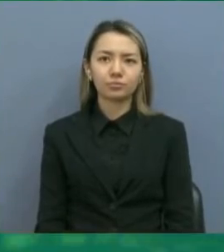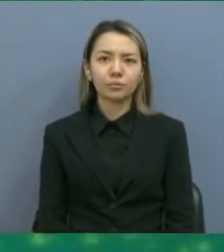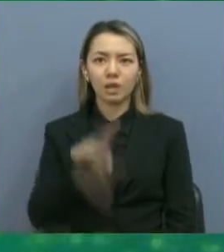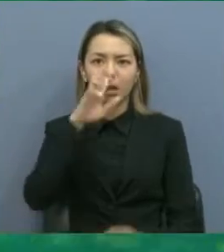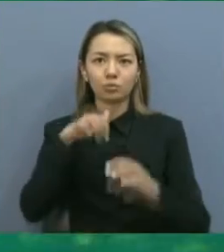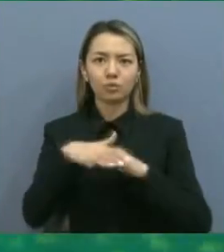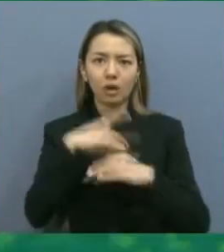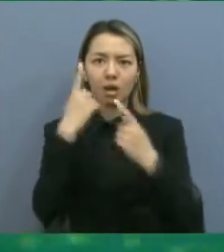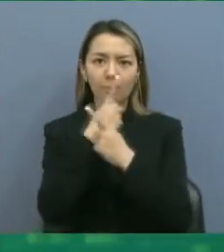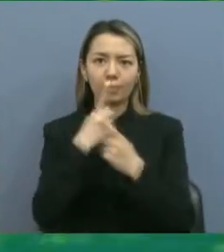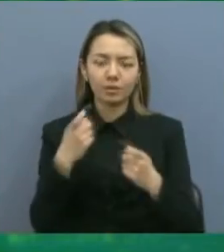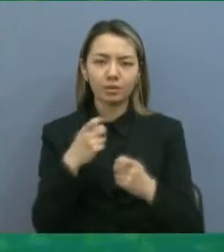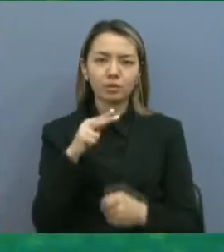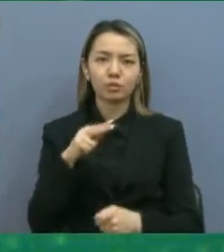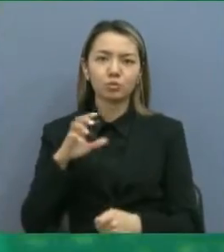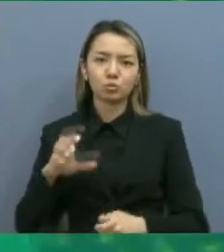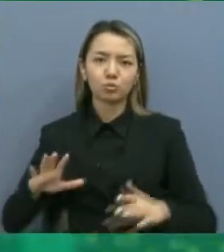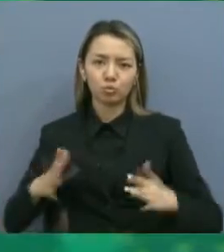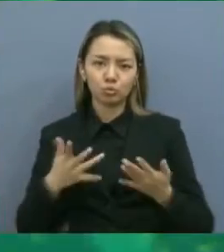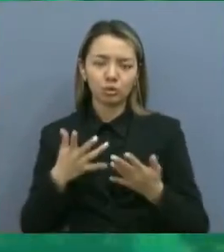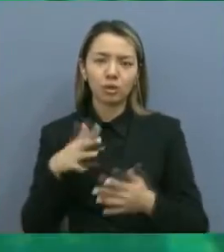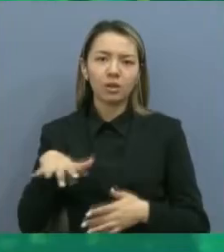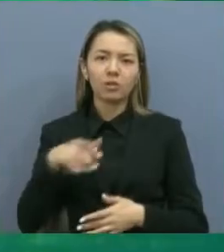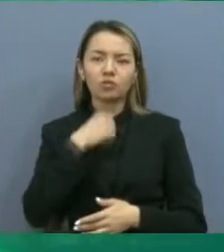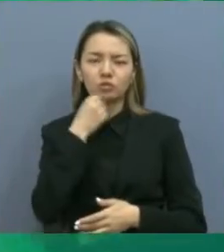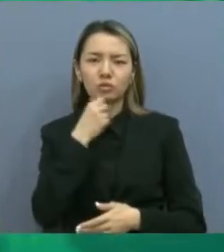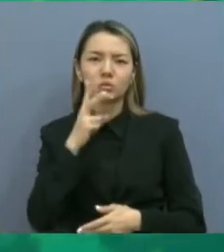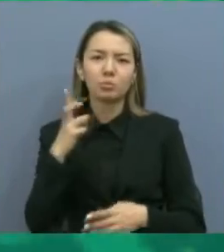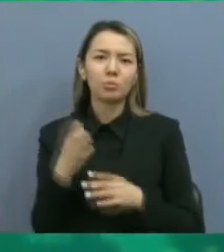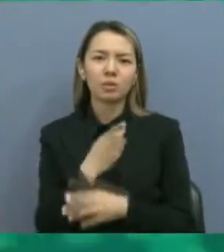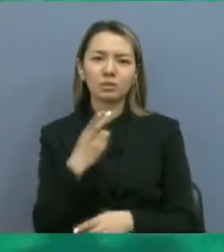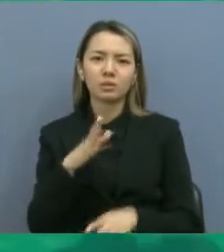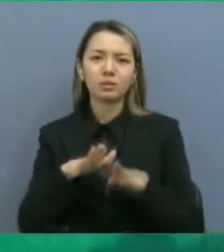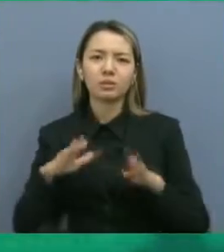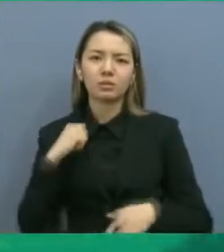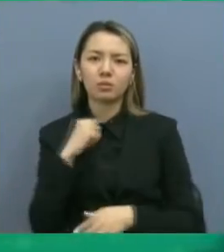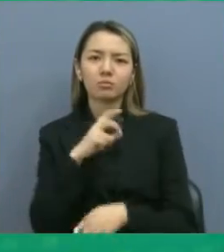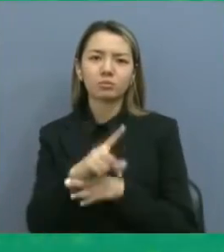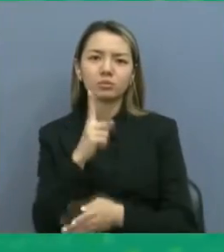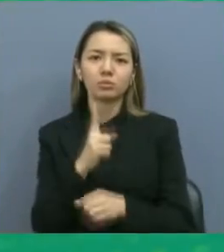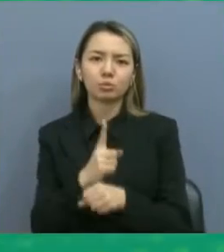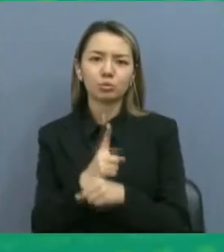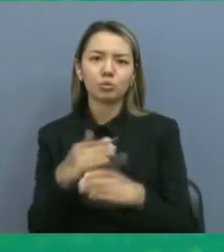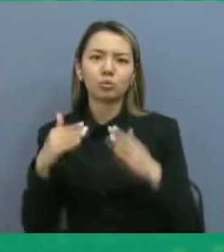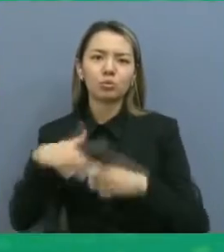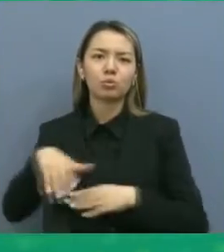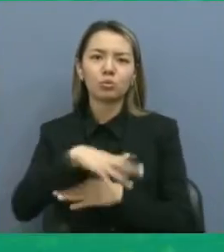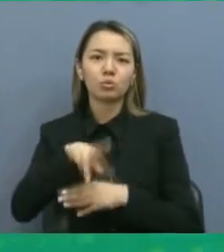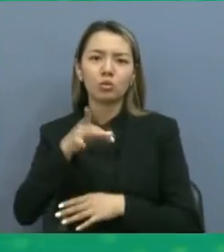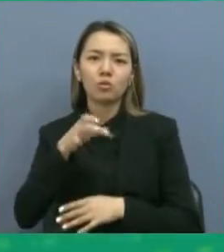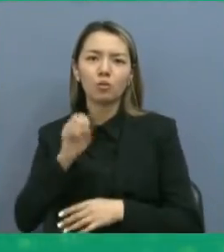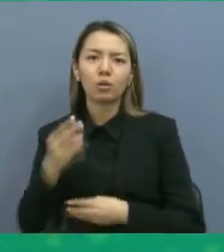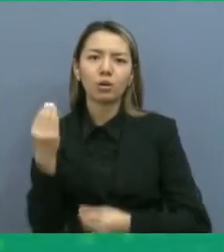Елімізде жарияланған төтенше жағдай уақытында балалардың үлкендерсіз жүруіне тыйым салынған. Үй ауласындағы ойын